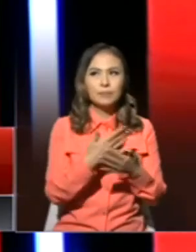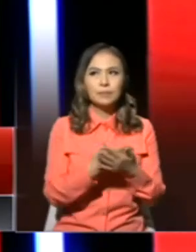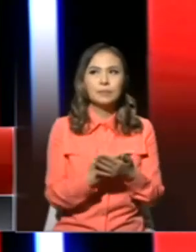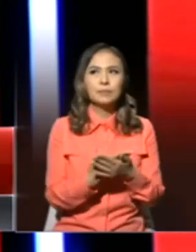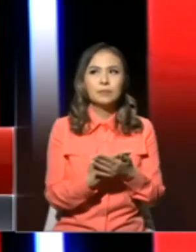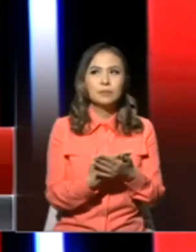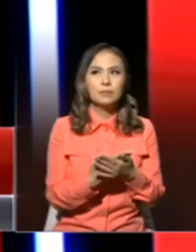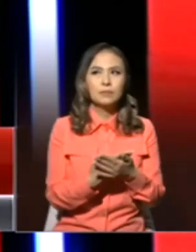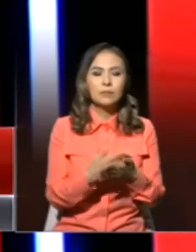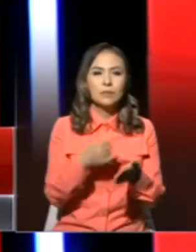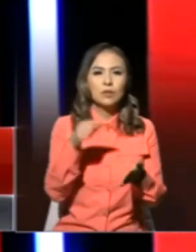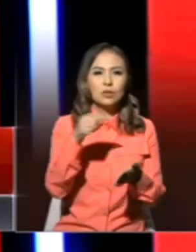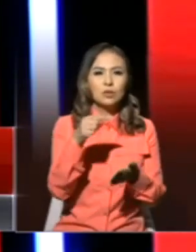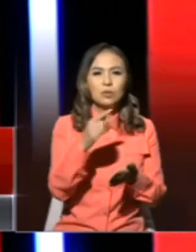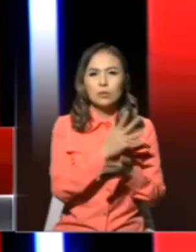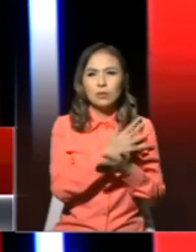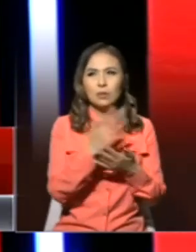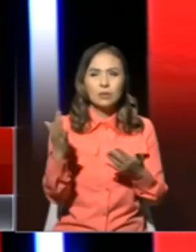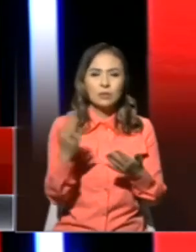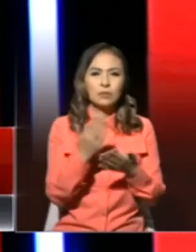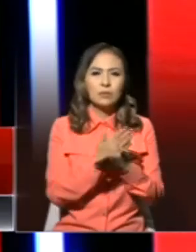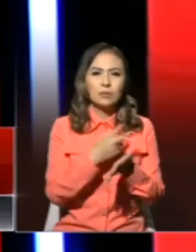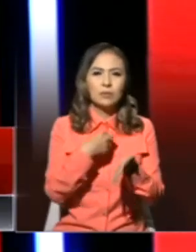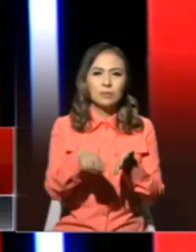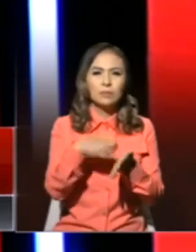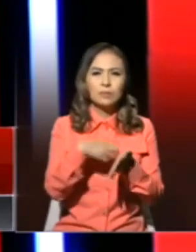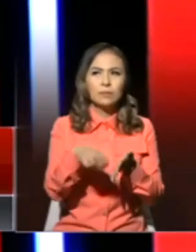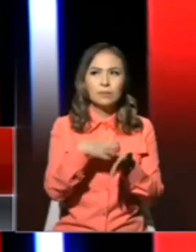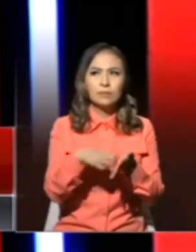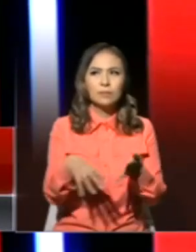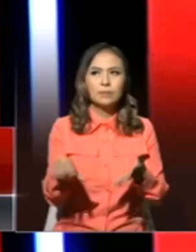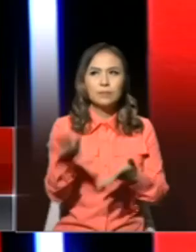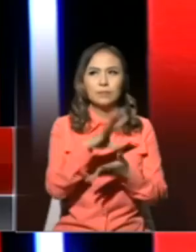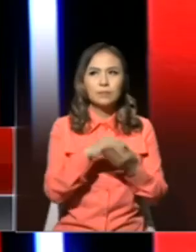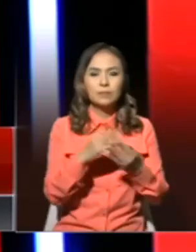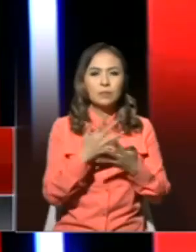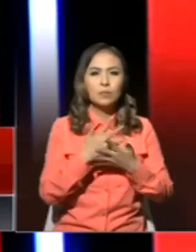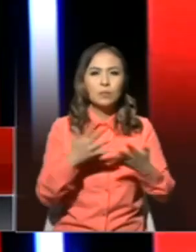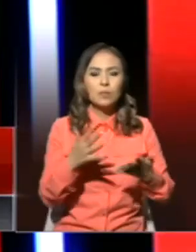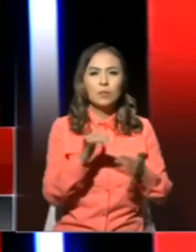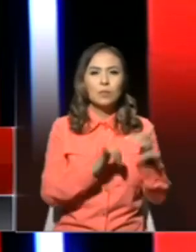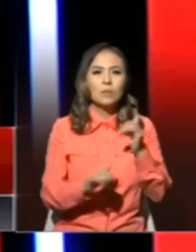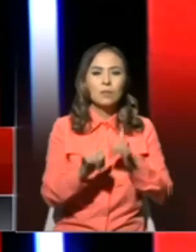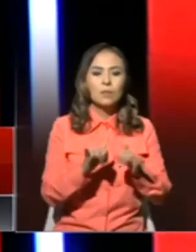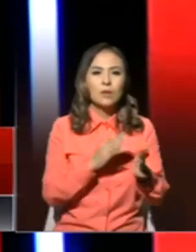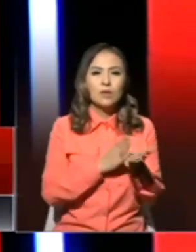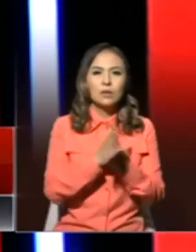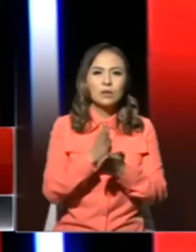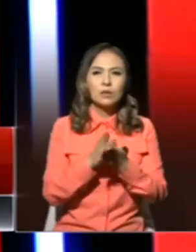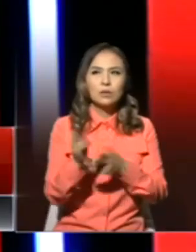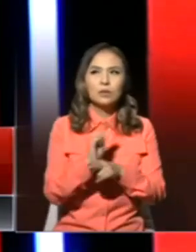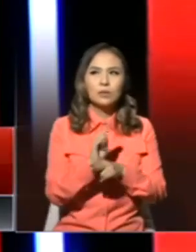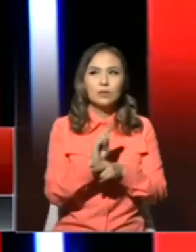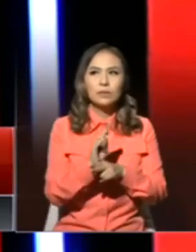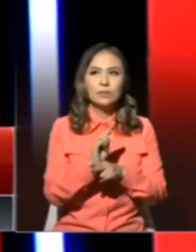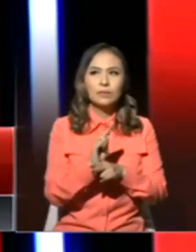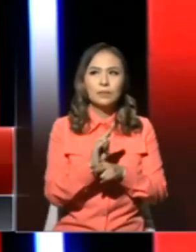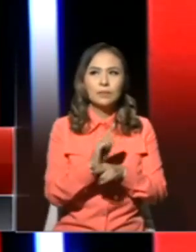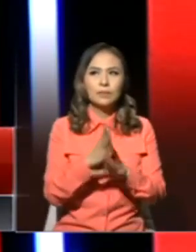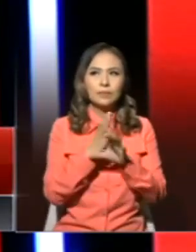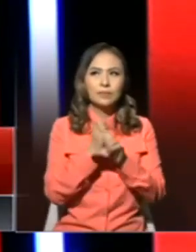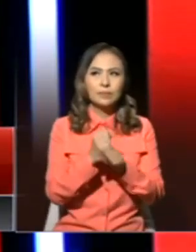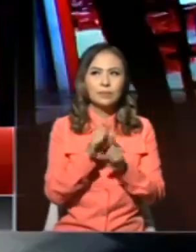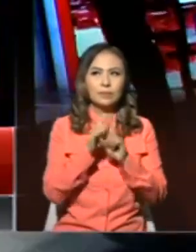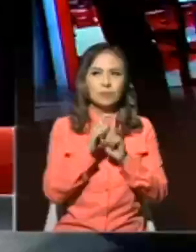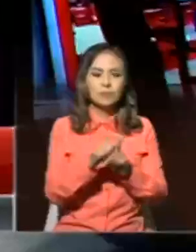желісіне мыңдаған хат келді деп айтсақ болатын шығар. Мыңдаған хат, бірақ басым бөлігі қайда барып емделсек болады, қалай емделсек болады деген сияқты. Қысқа